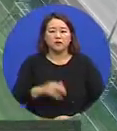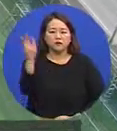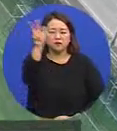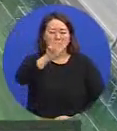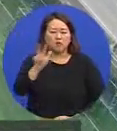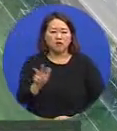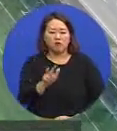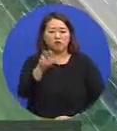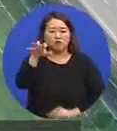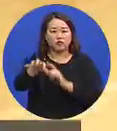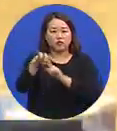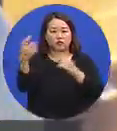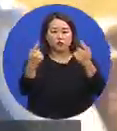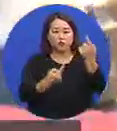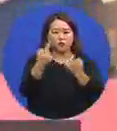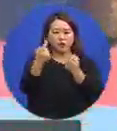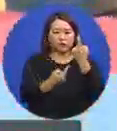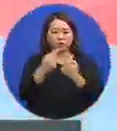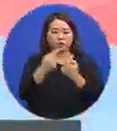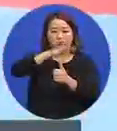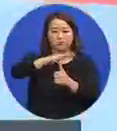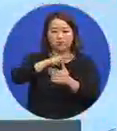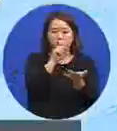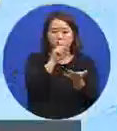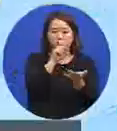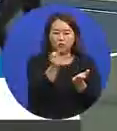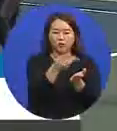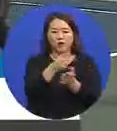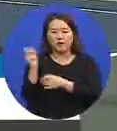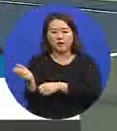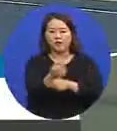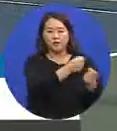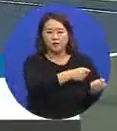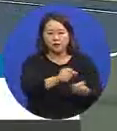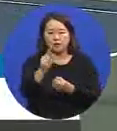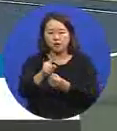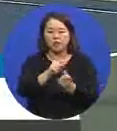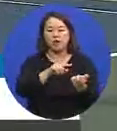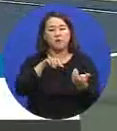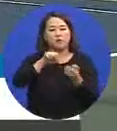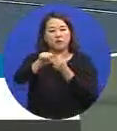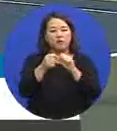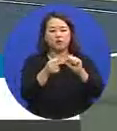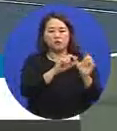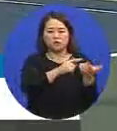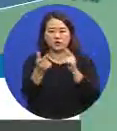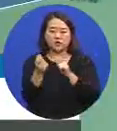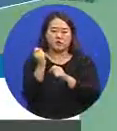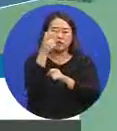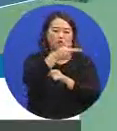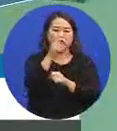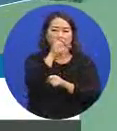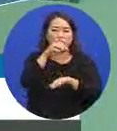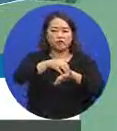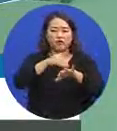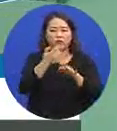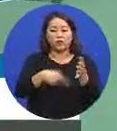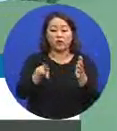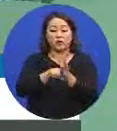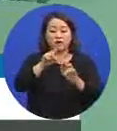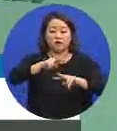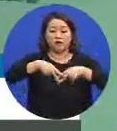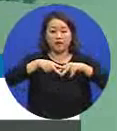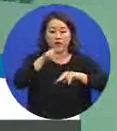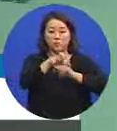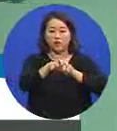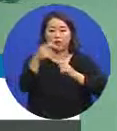전국에서 모인 유소년 축구와 태권도, 테니스 팀 등이 전지 훈련을 위해 남원을 찾았습니다. 모두 1,600여 명의